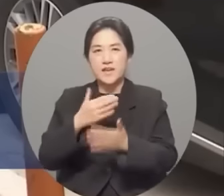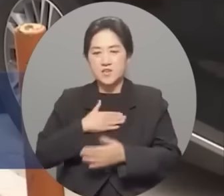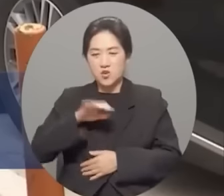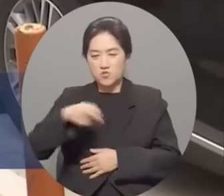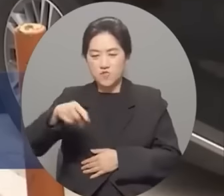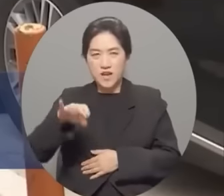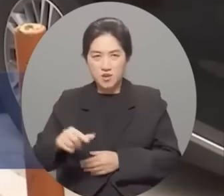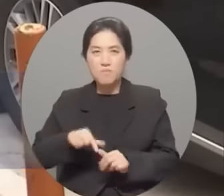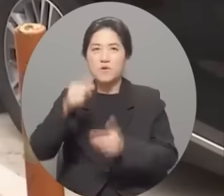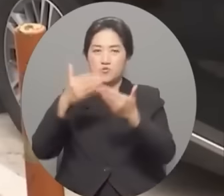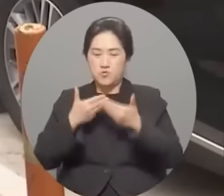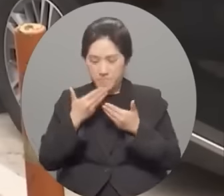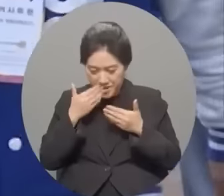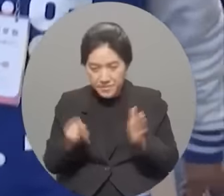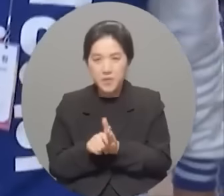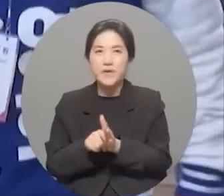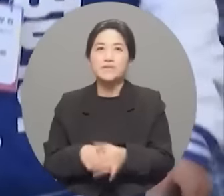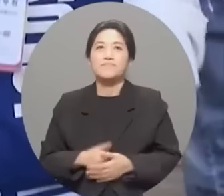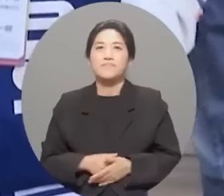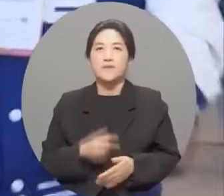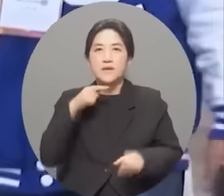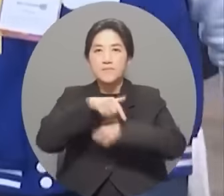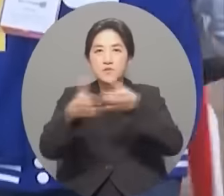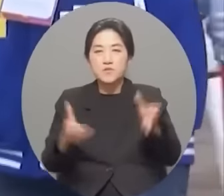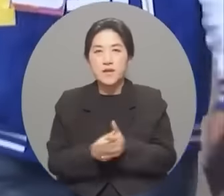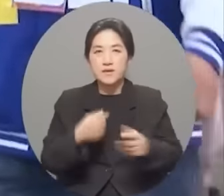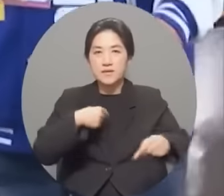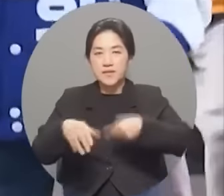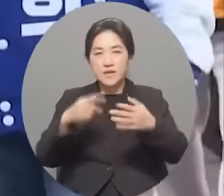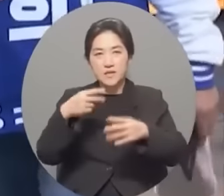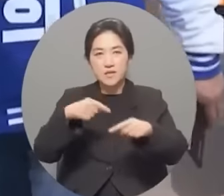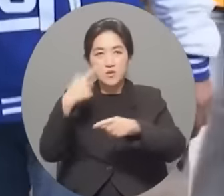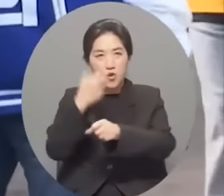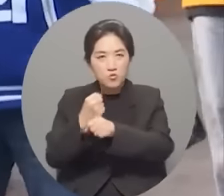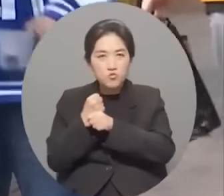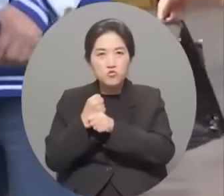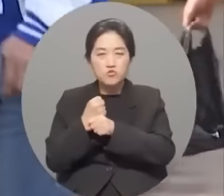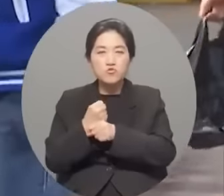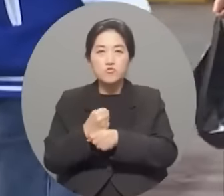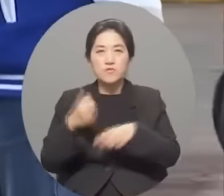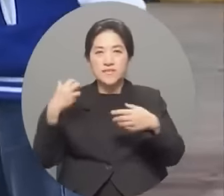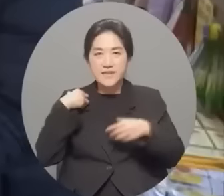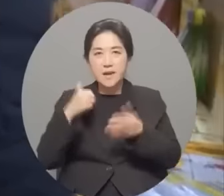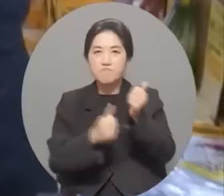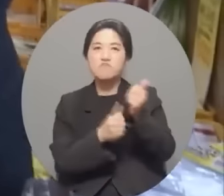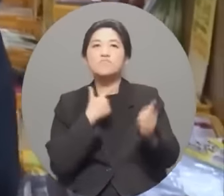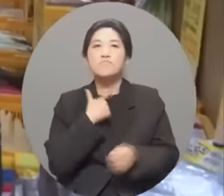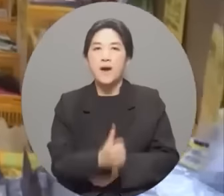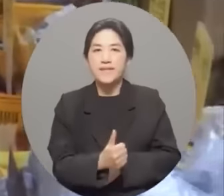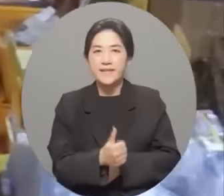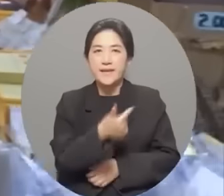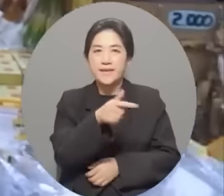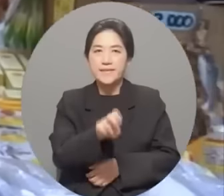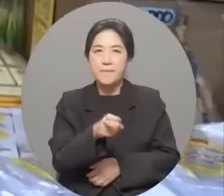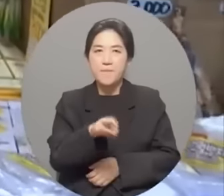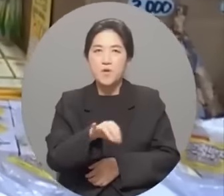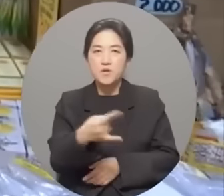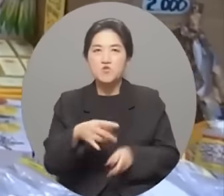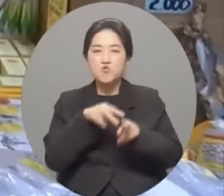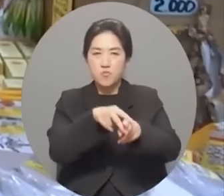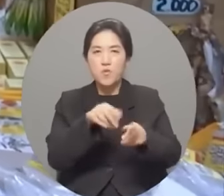해주시라 믿습니다 민주당은 당의 정책연구 기관인 민주연구원 부원장을 지낸 남영희 후보를